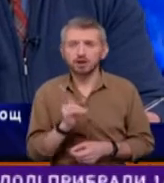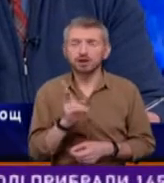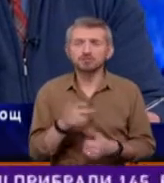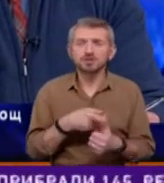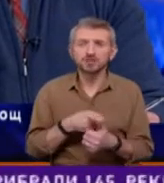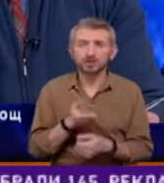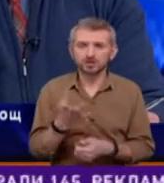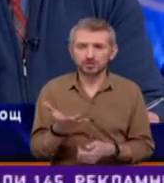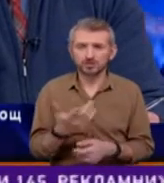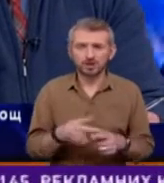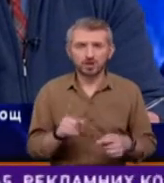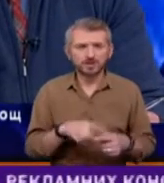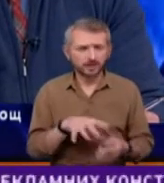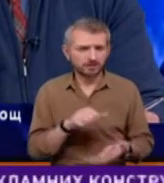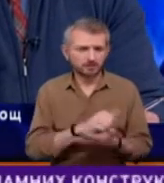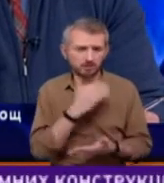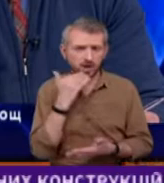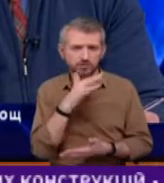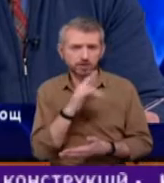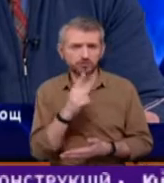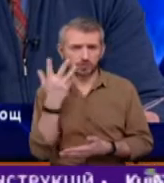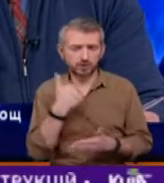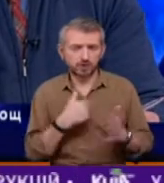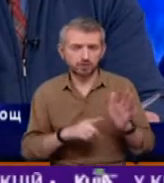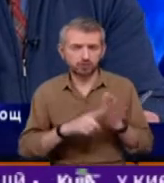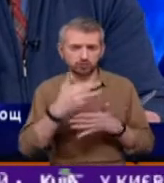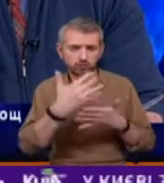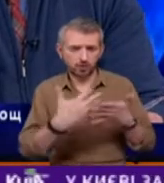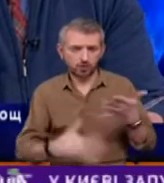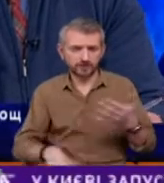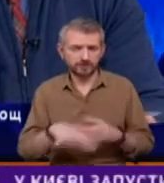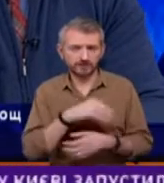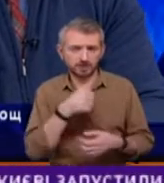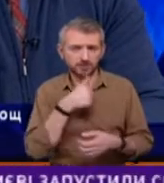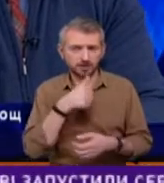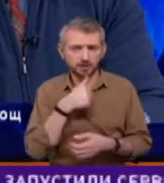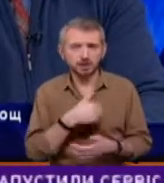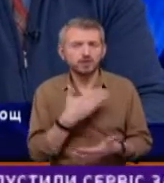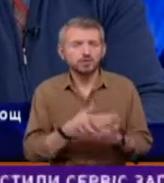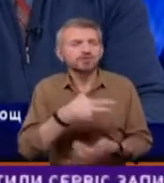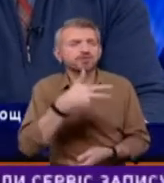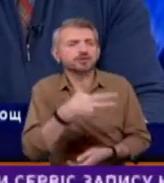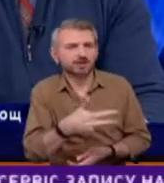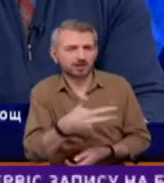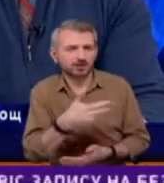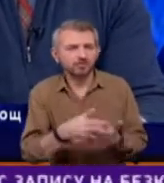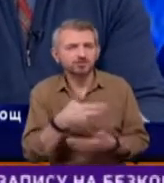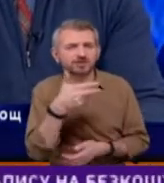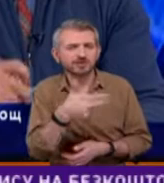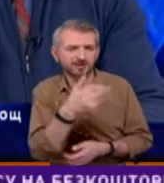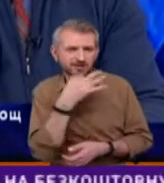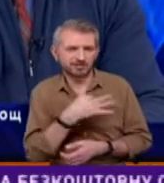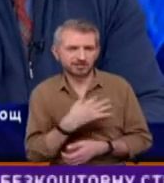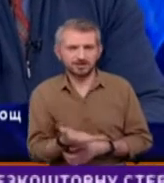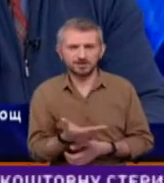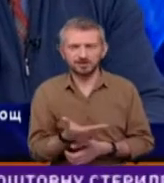Ну, це займе багато часу, щоб коли я почну перераховувати всі імена. Вони хоча б три. Вони занадто відомі, щоб їх